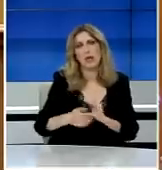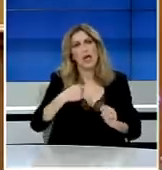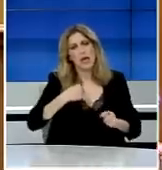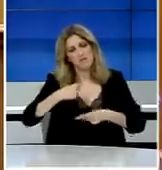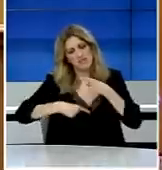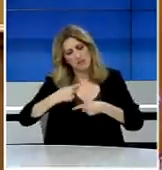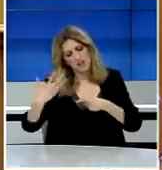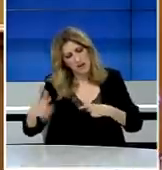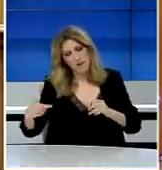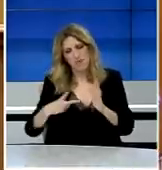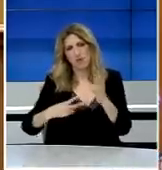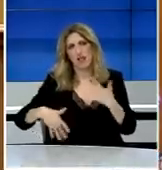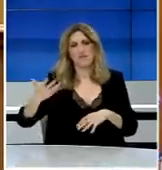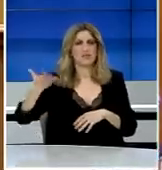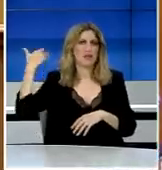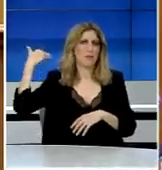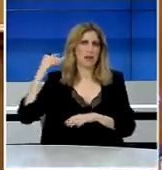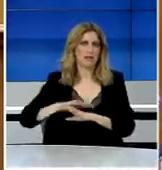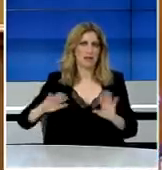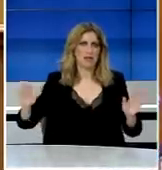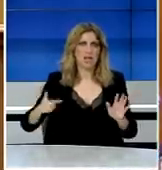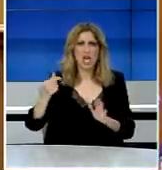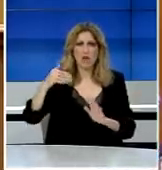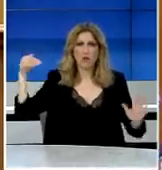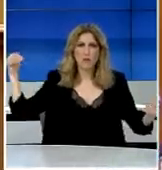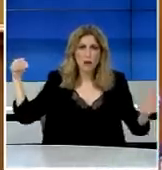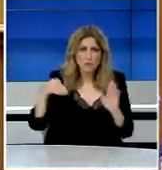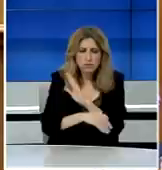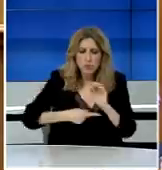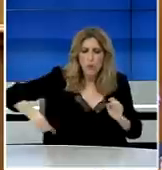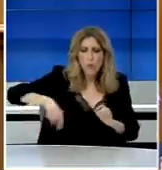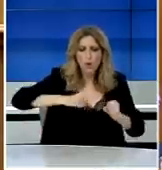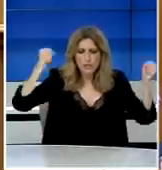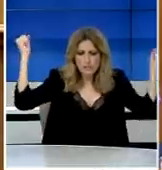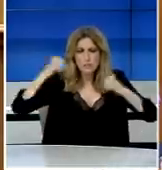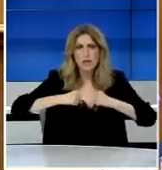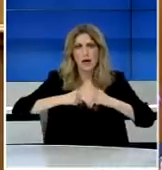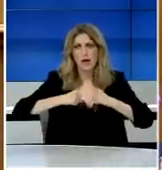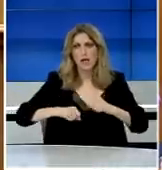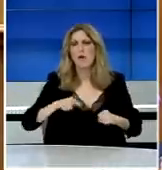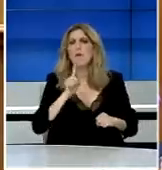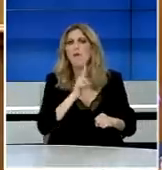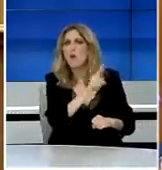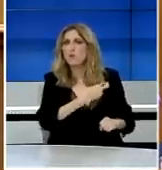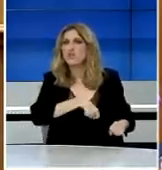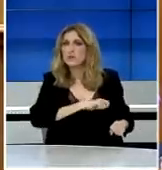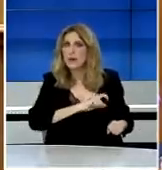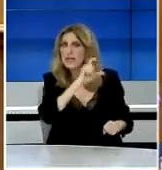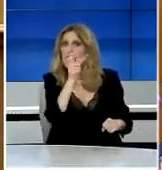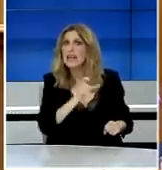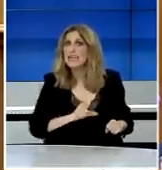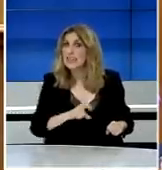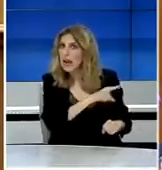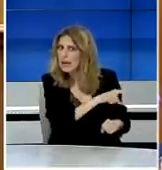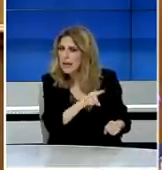δίκτυο προστασίας για όσους έχουν χτυπηθεί βαριά από την κρίση, όπως κάνει η Ιταλία και η Ισπανία. Γι' αυτό προτείναμε το εισόδημα έκτακτης ανάγκης.